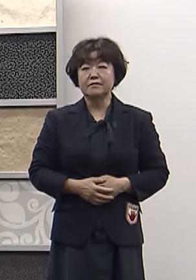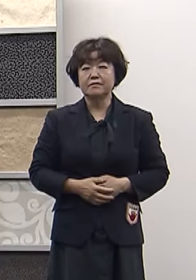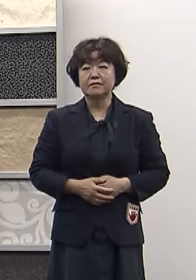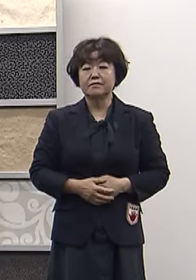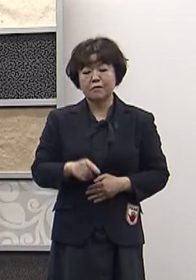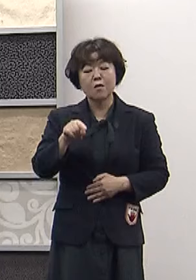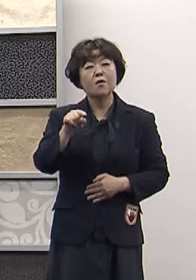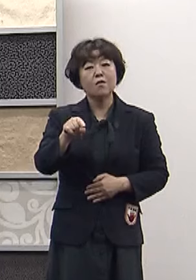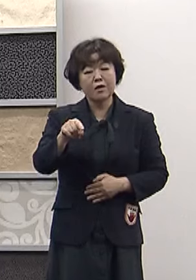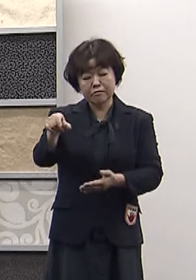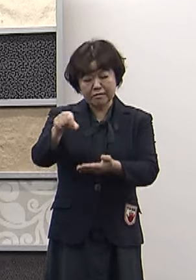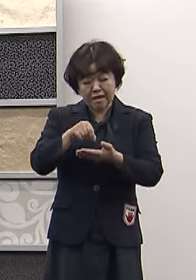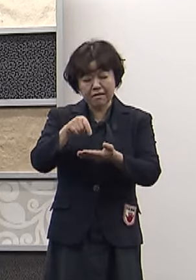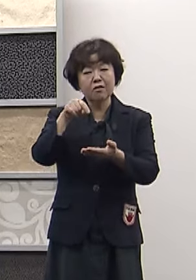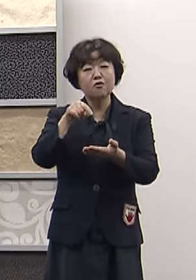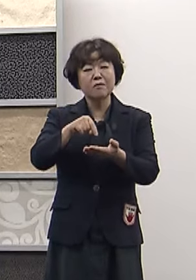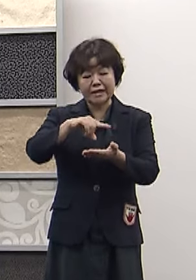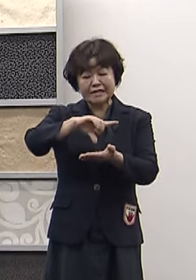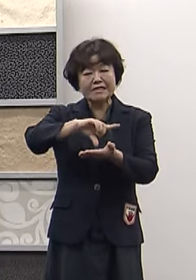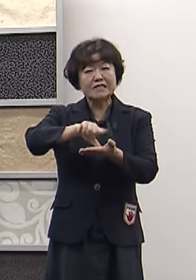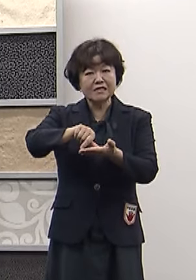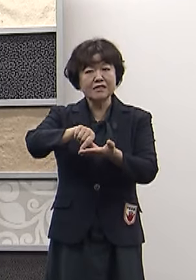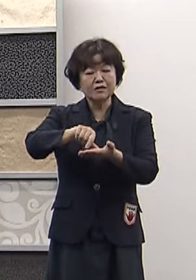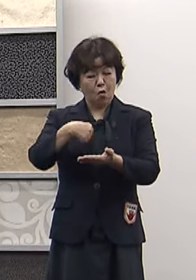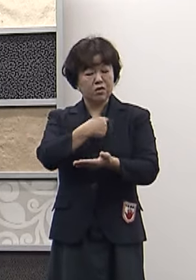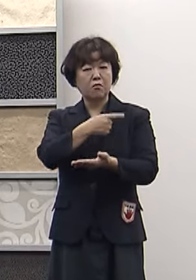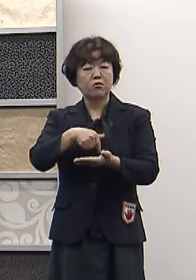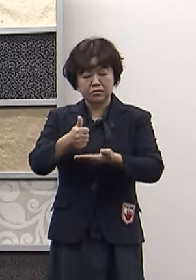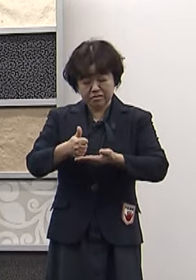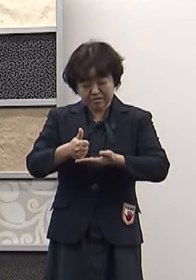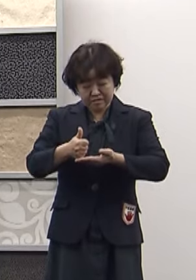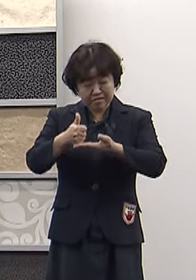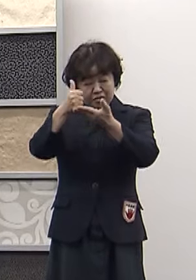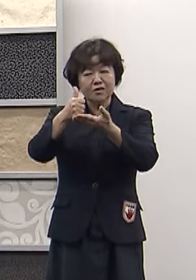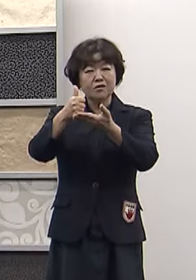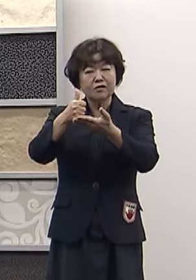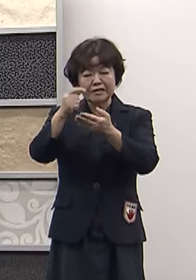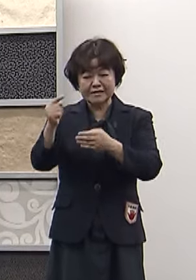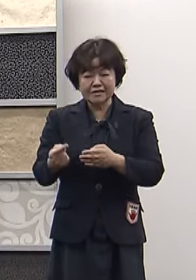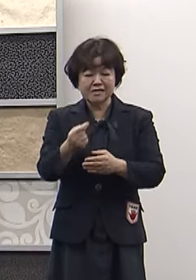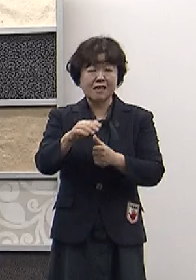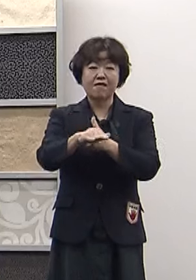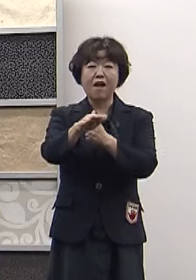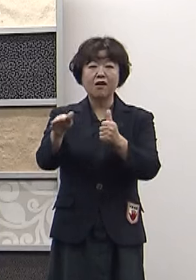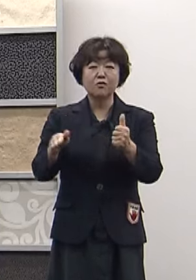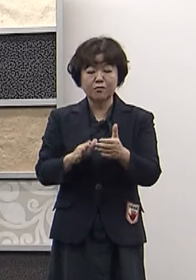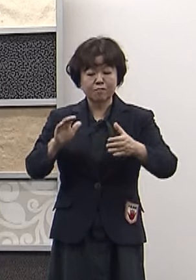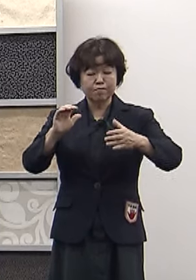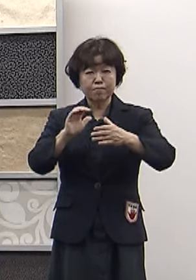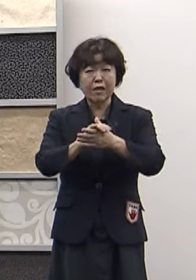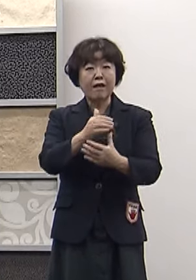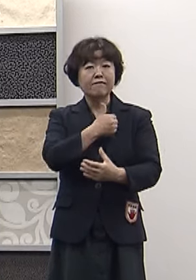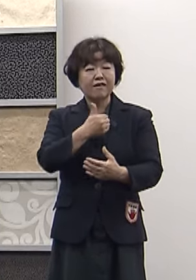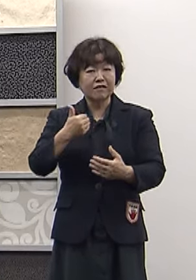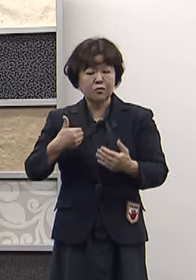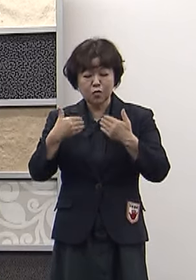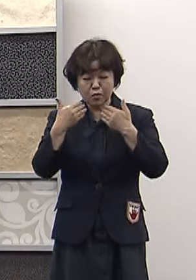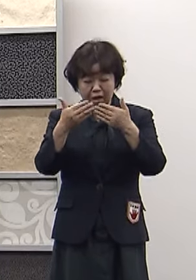これを踏まえまして、地域の意向を十分尊重するとともに自然環境との調和が図られる開発につき